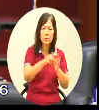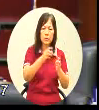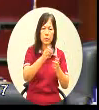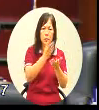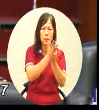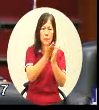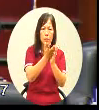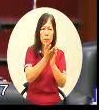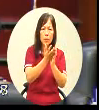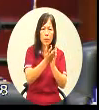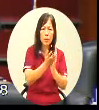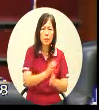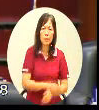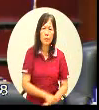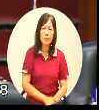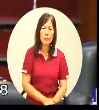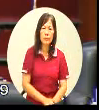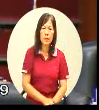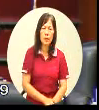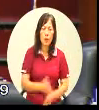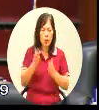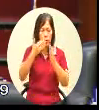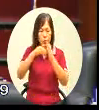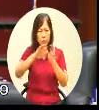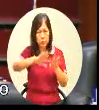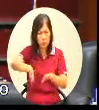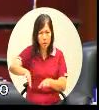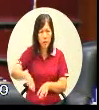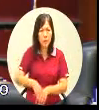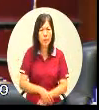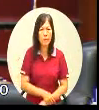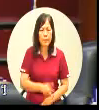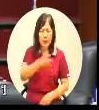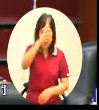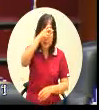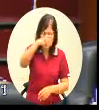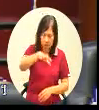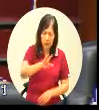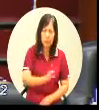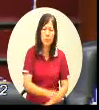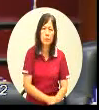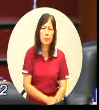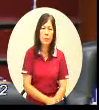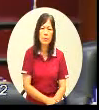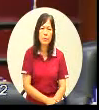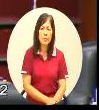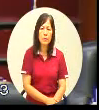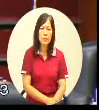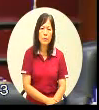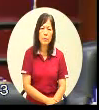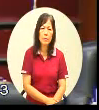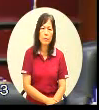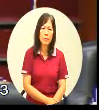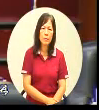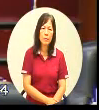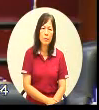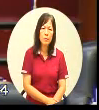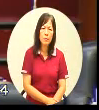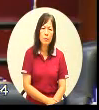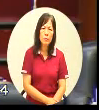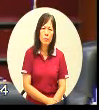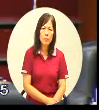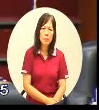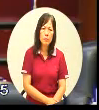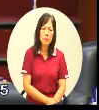的除了学校，除了警政单位以外，是没有任何的这些除